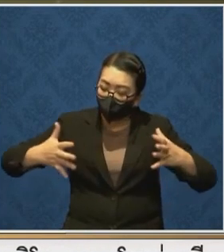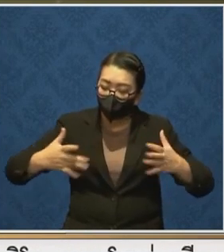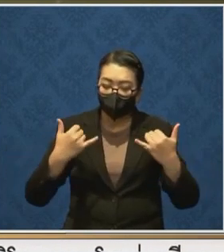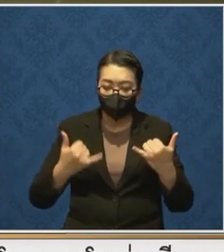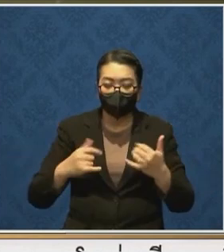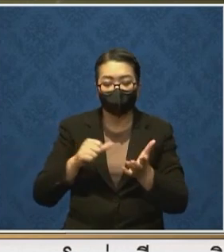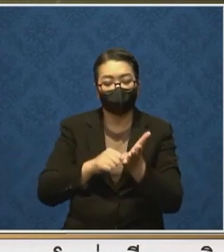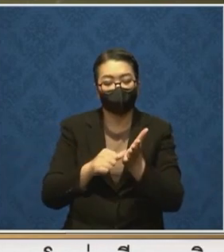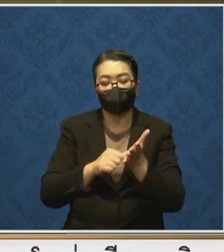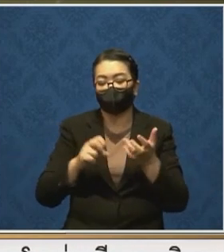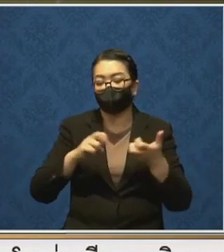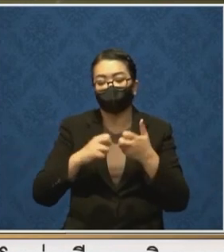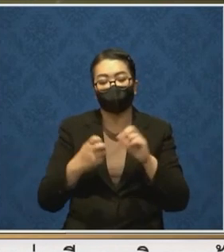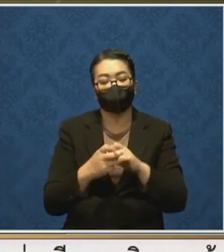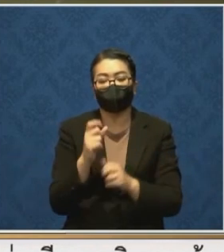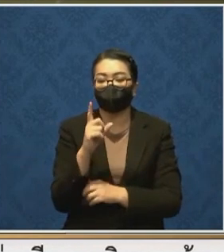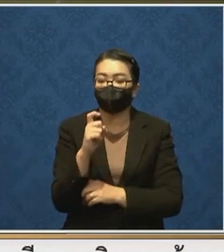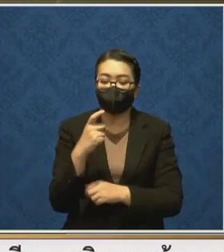ในเวลาต่อมา